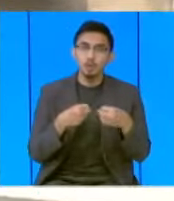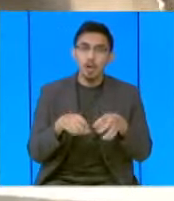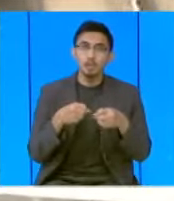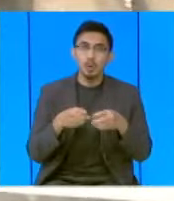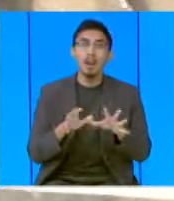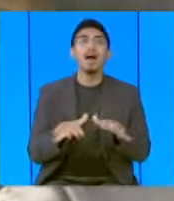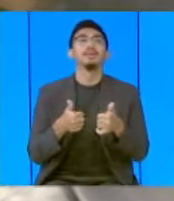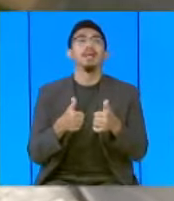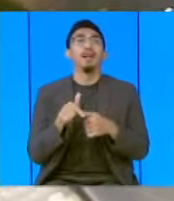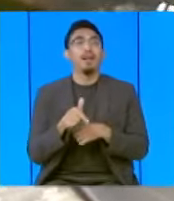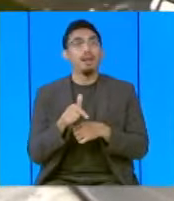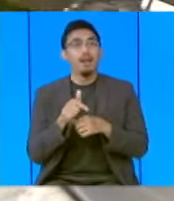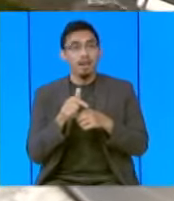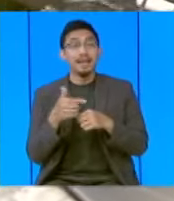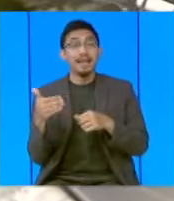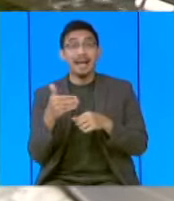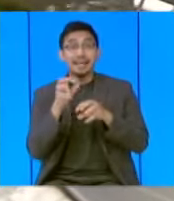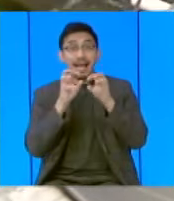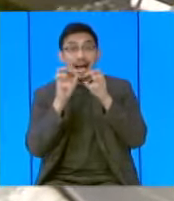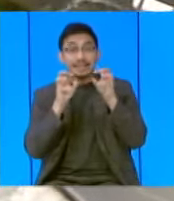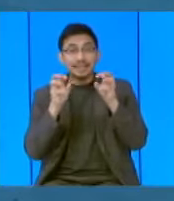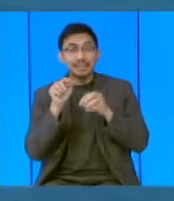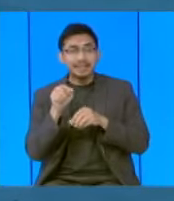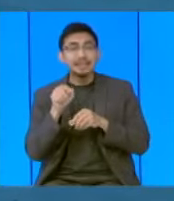Sebagian ikan hias ini diimpor dari Cina dan Thailand.